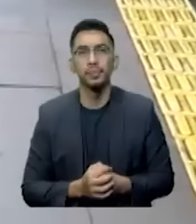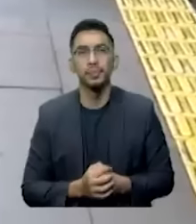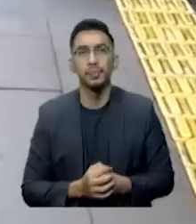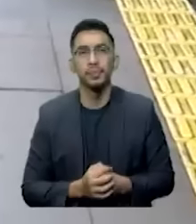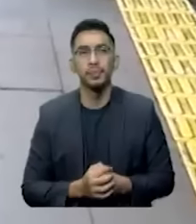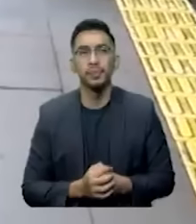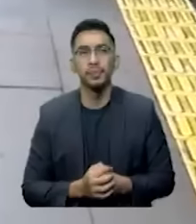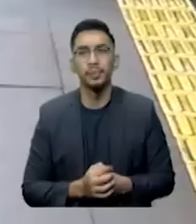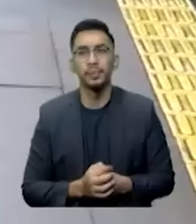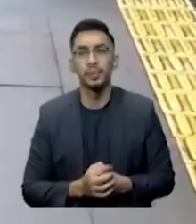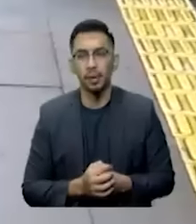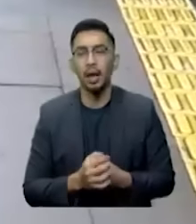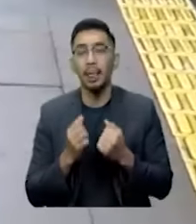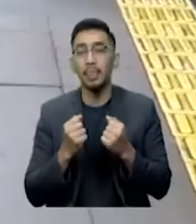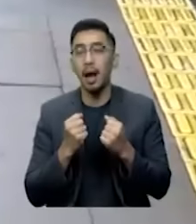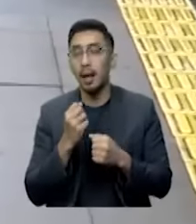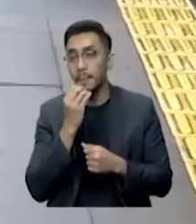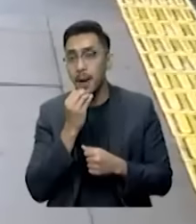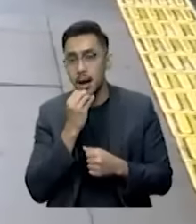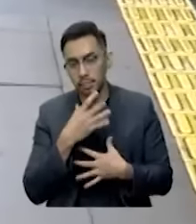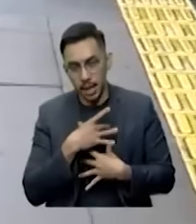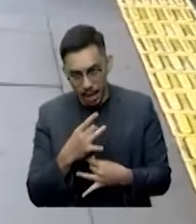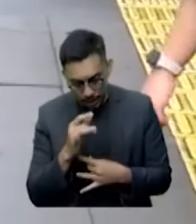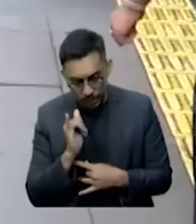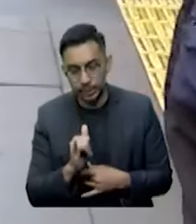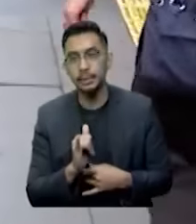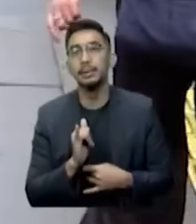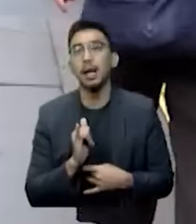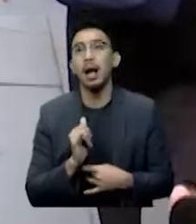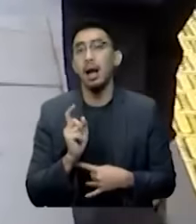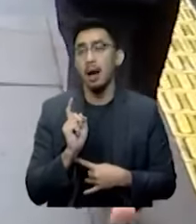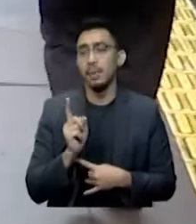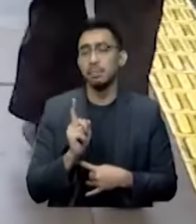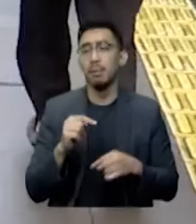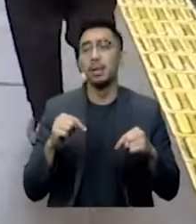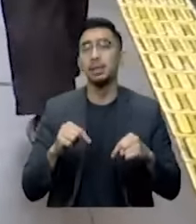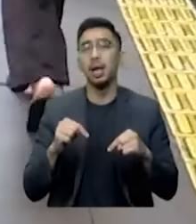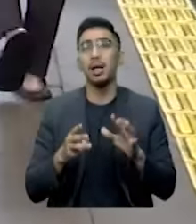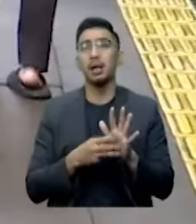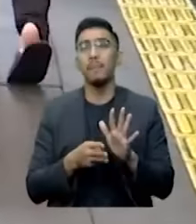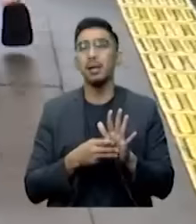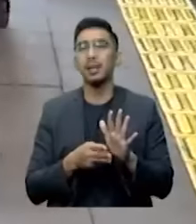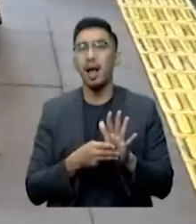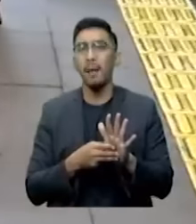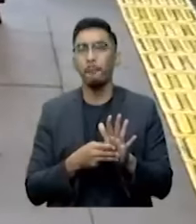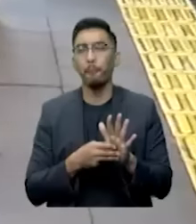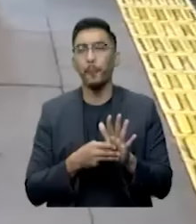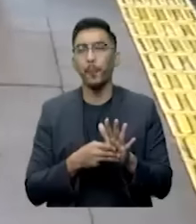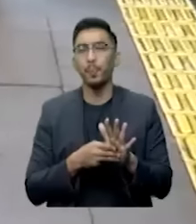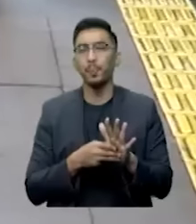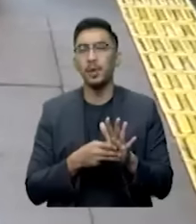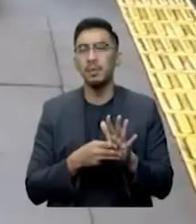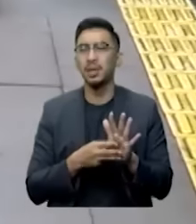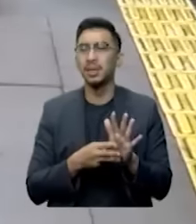Ketahanan pangan menurut saya menarik ya, lebih ke arah sekarang ini kan masalah lumbung pangan atau food estate juga